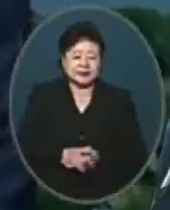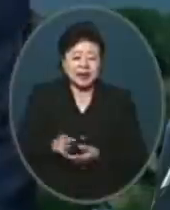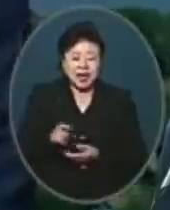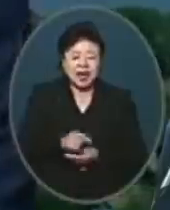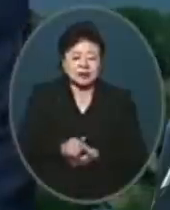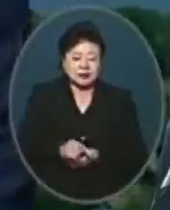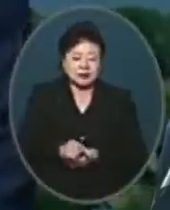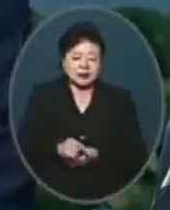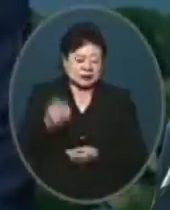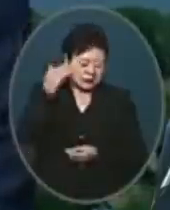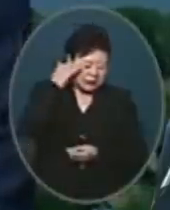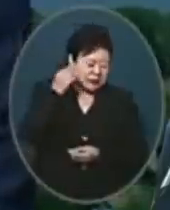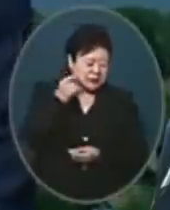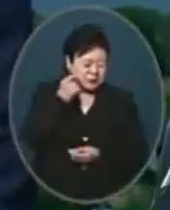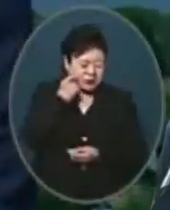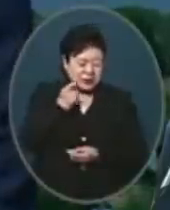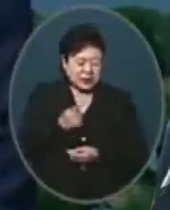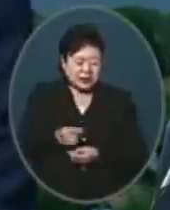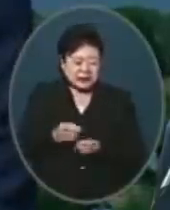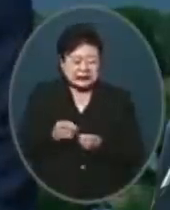아무도 그 질그릇을